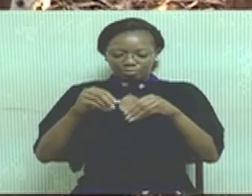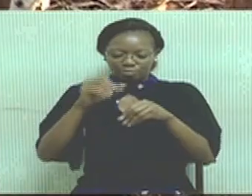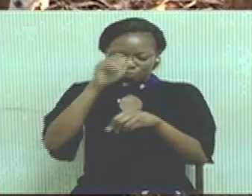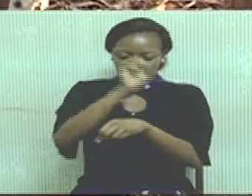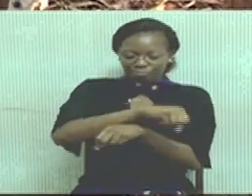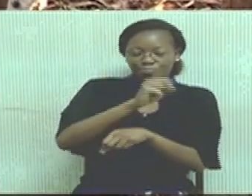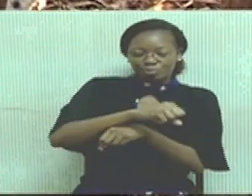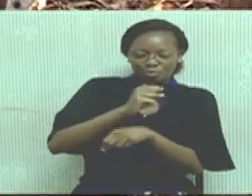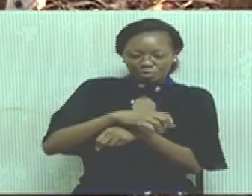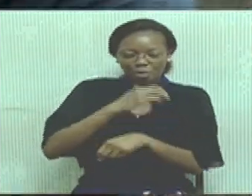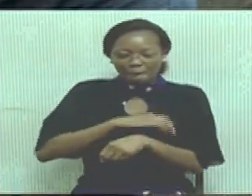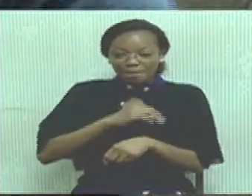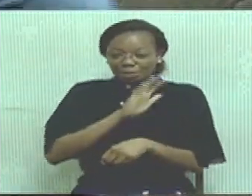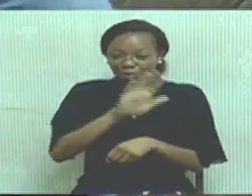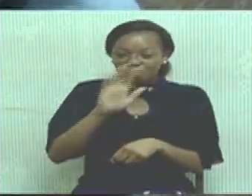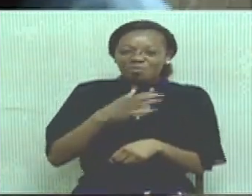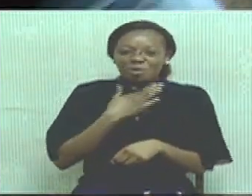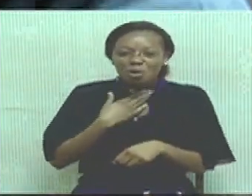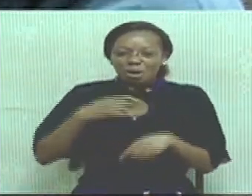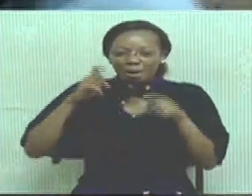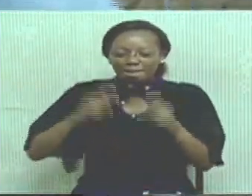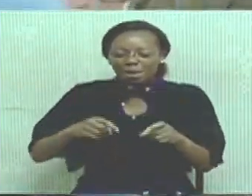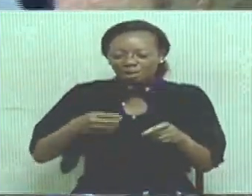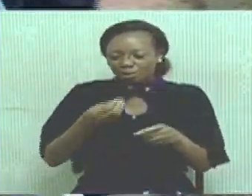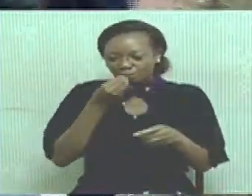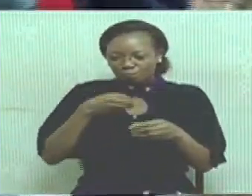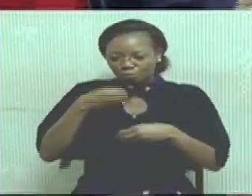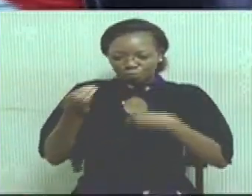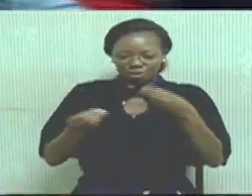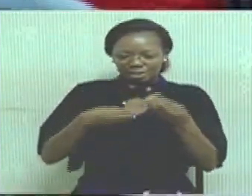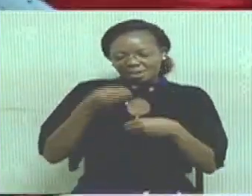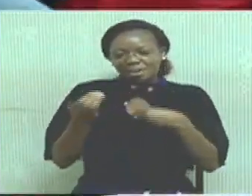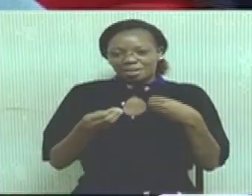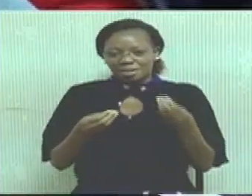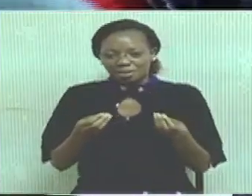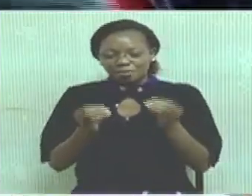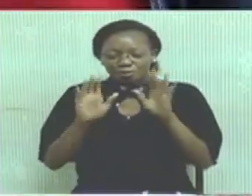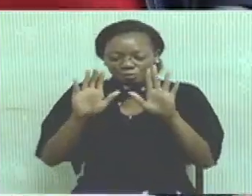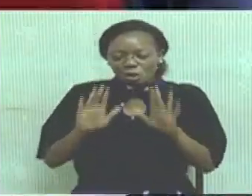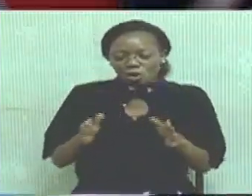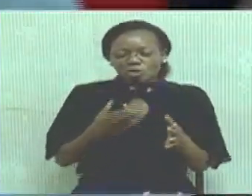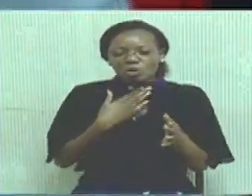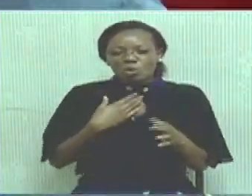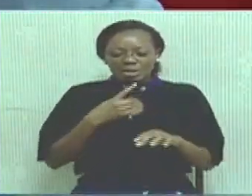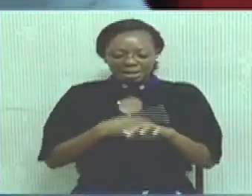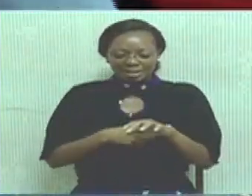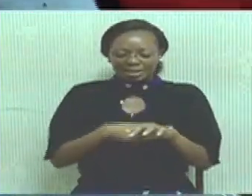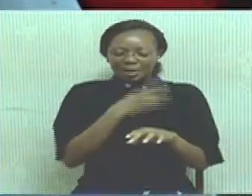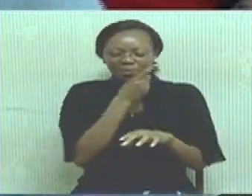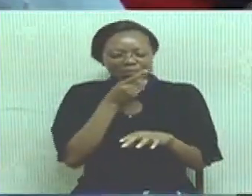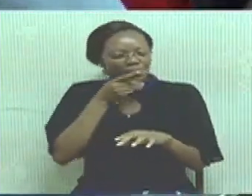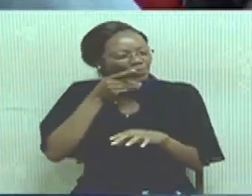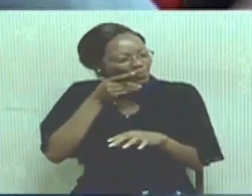na nyama. Ili akufaidi, ni lazima umlishe vyema na kumtunza vizuri. Na ili usisumbuke wakati